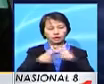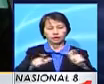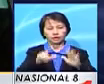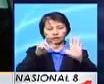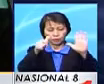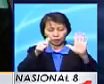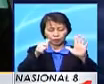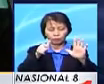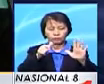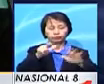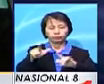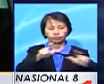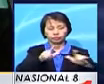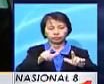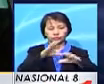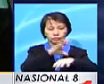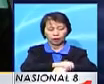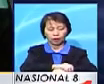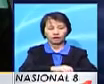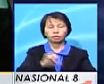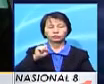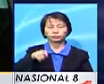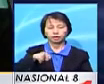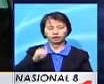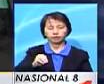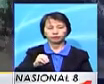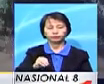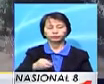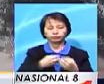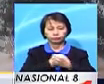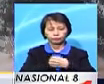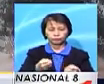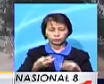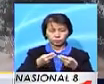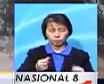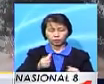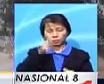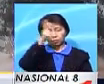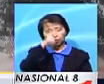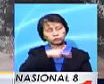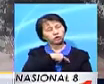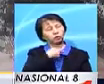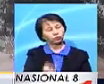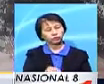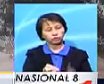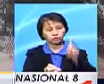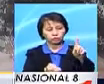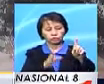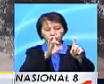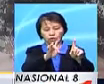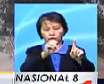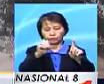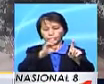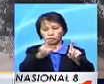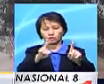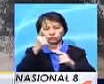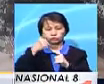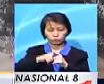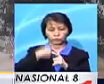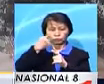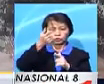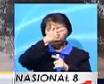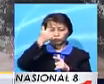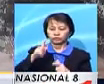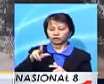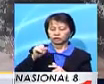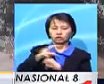lori yang ditahan SPRM. Mengikut anggaran Pejabat Tanah dan Galian Pahang, Kerajaan Negeri kerugian hampir RM180,000 sebulan